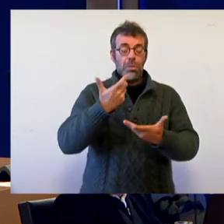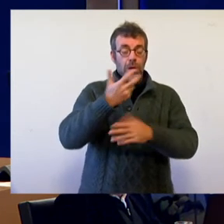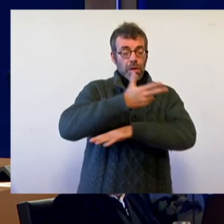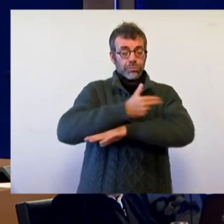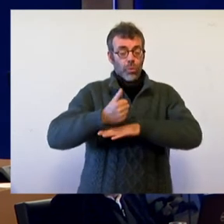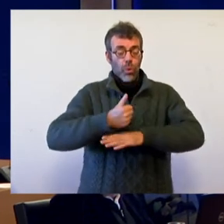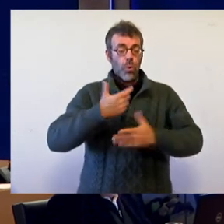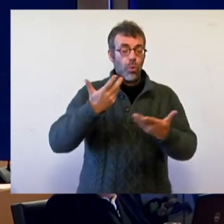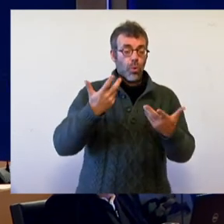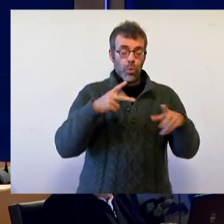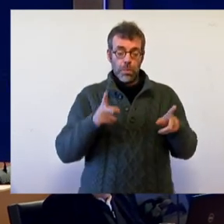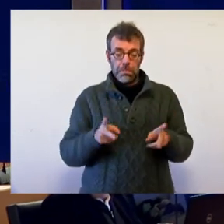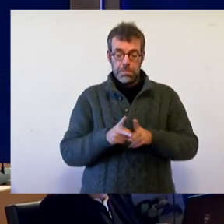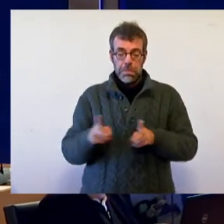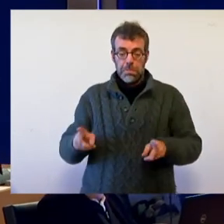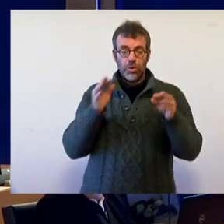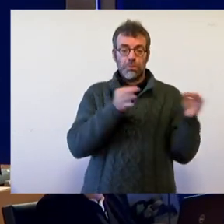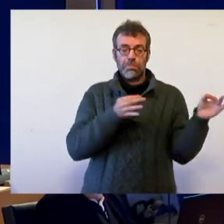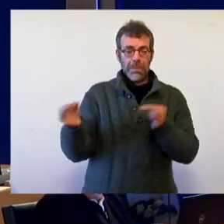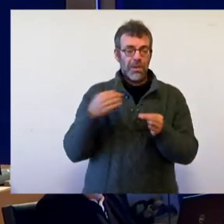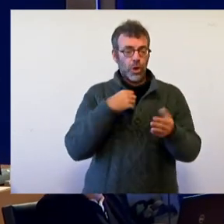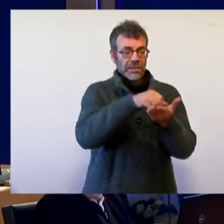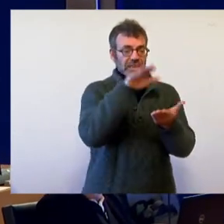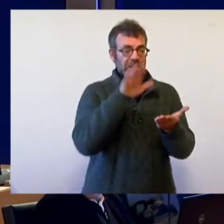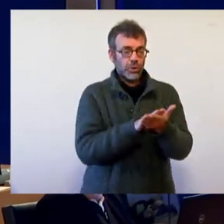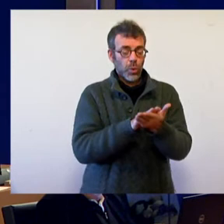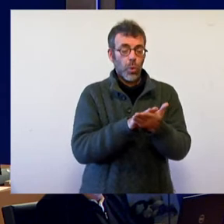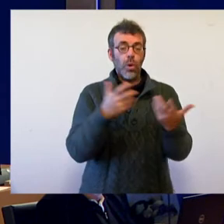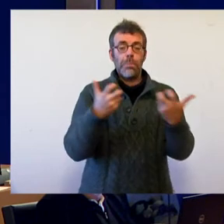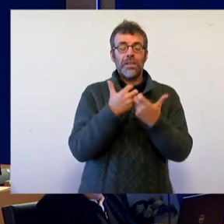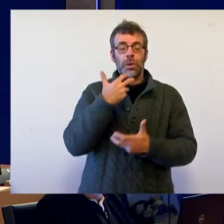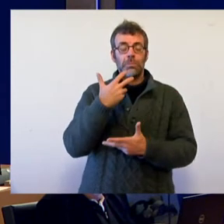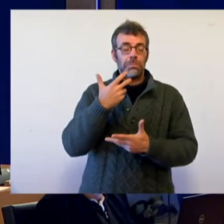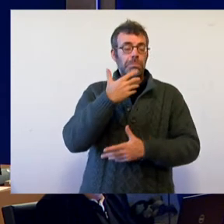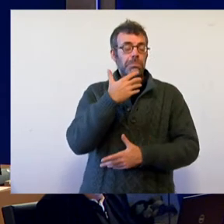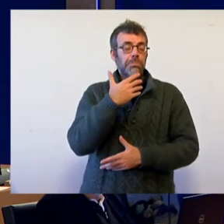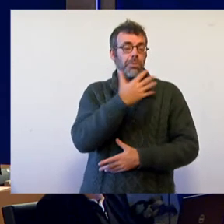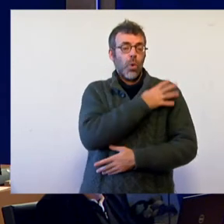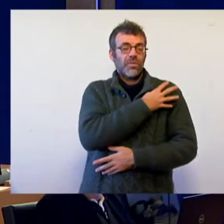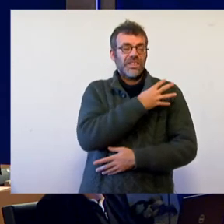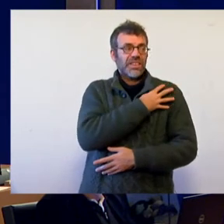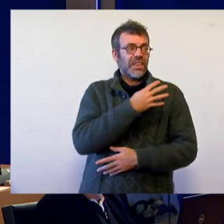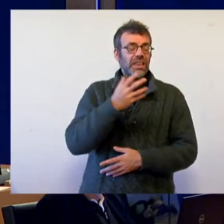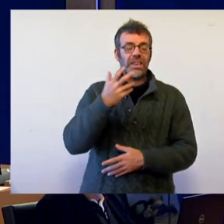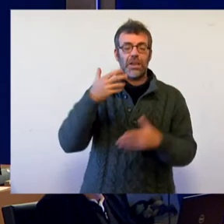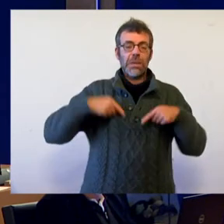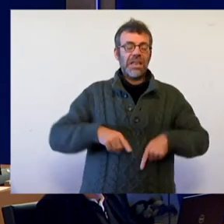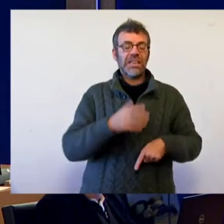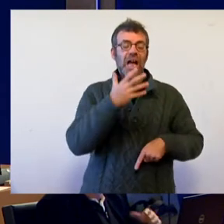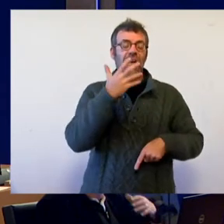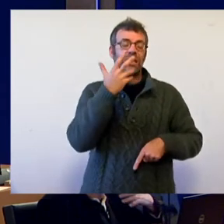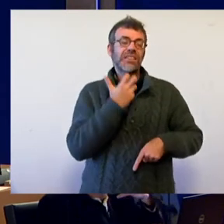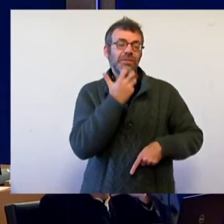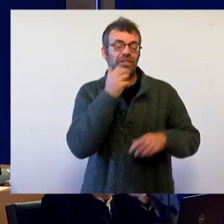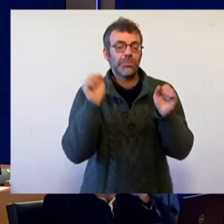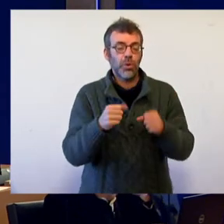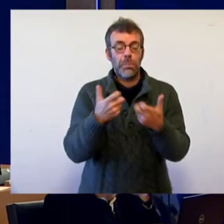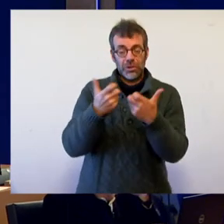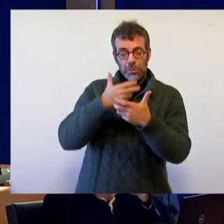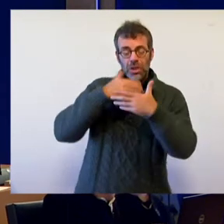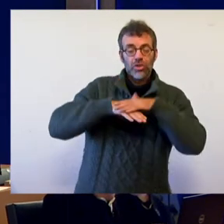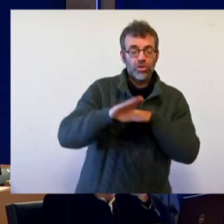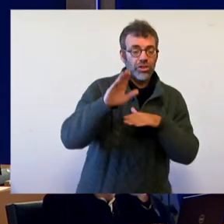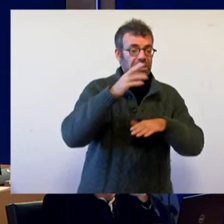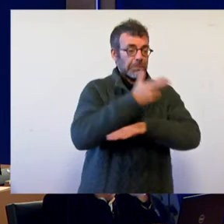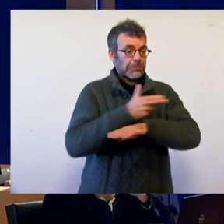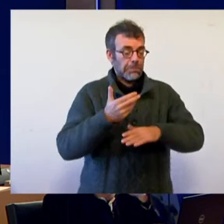de ville, tenues par des officiers d'état civil, sur des horaires qui soient peut-être un peu décalés, un 18h-20h. On peut aussi imaginer les faire dans les maisons pour tous,